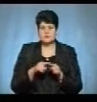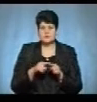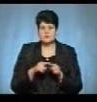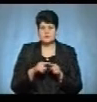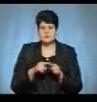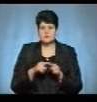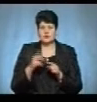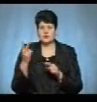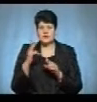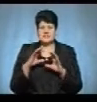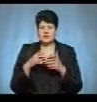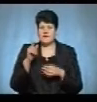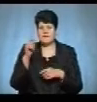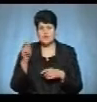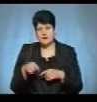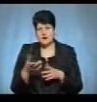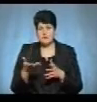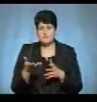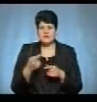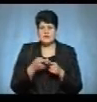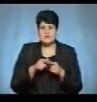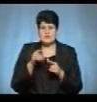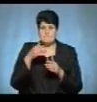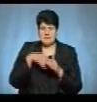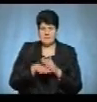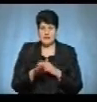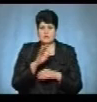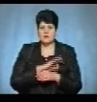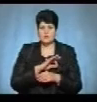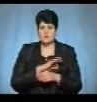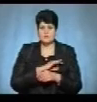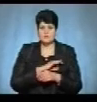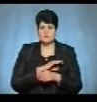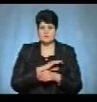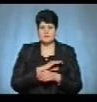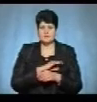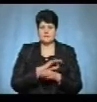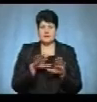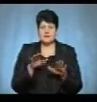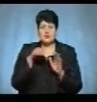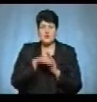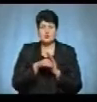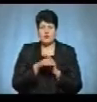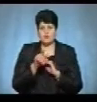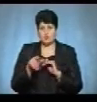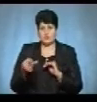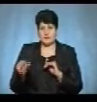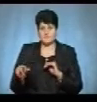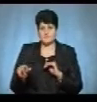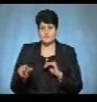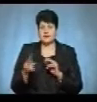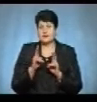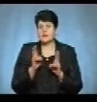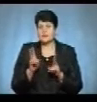воєн, можливо, Друга світова війна, ці підвали використовувалися як місце сховку людей. Ким були ці